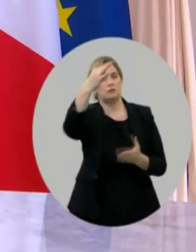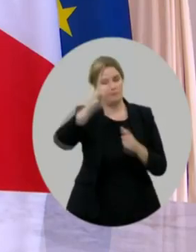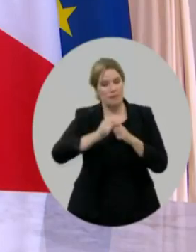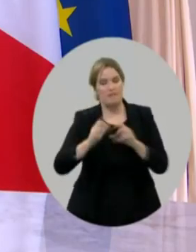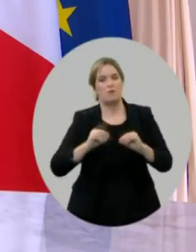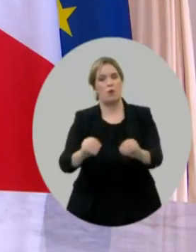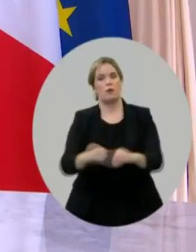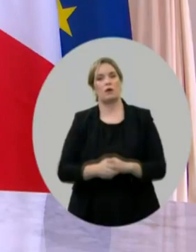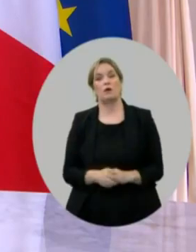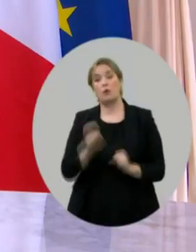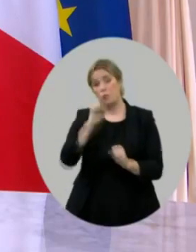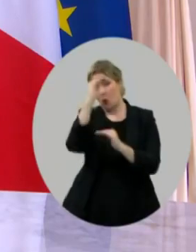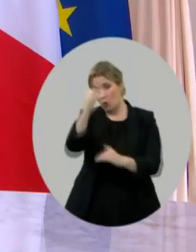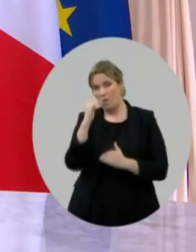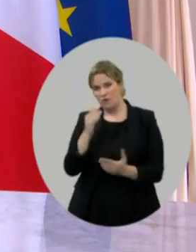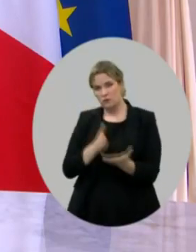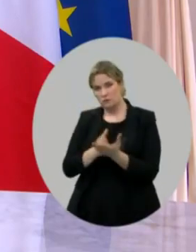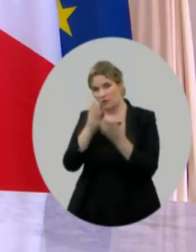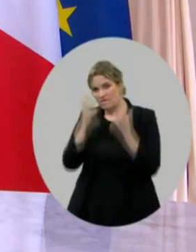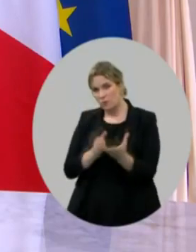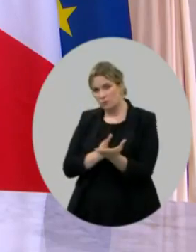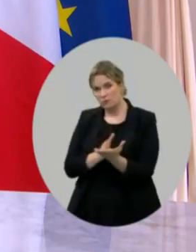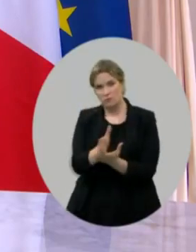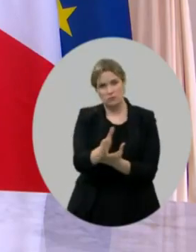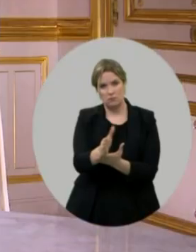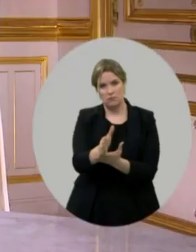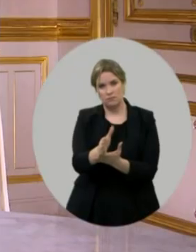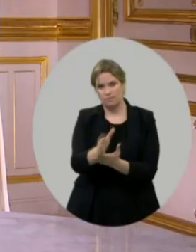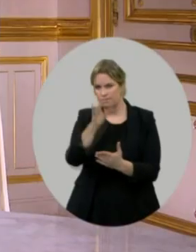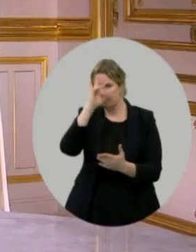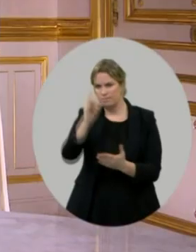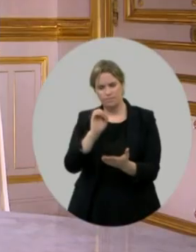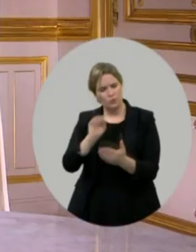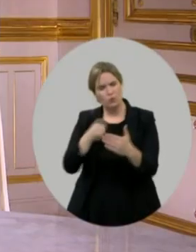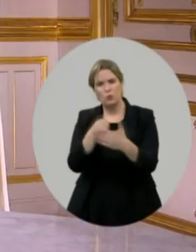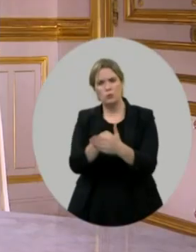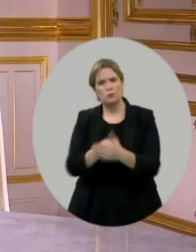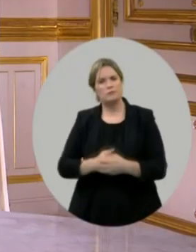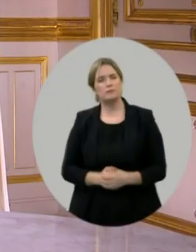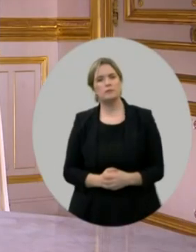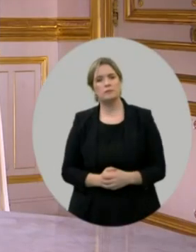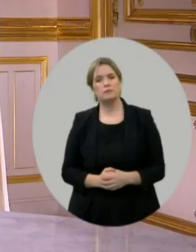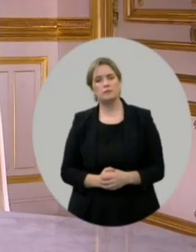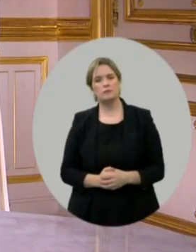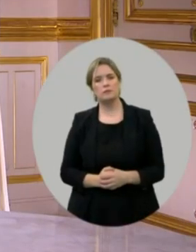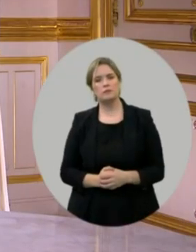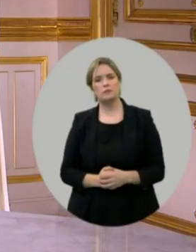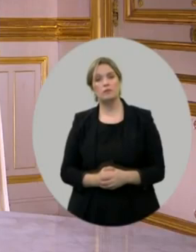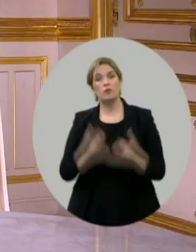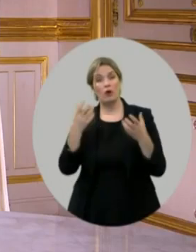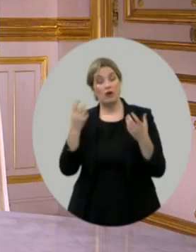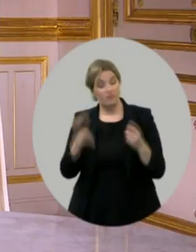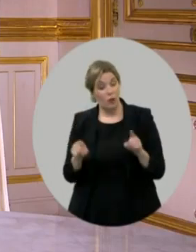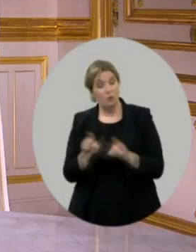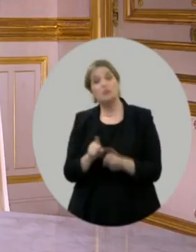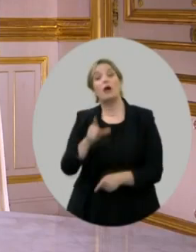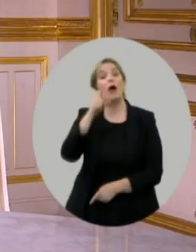Comptez sur ma détermination entière en la matière. Nous devons aussi accueillir les femmes et les hommes